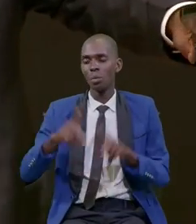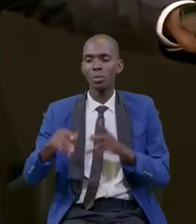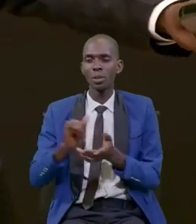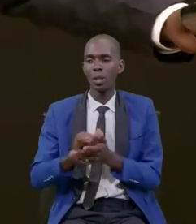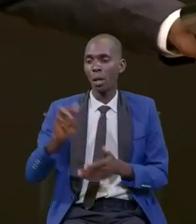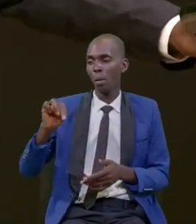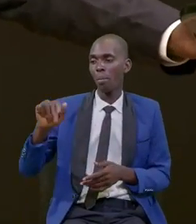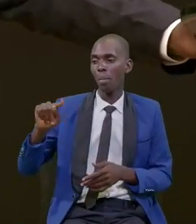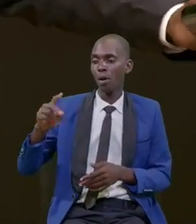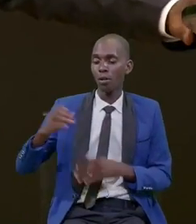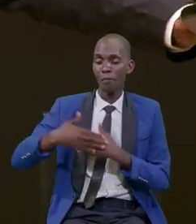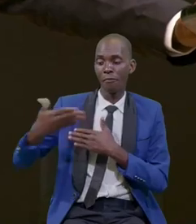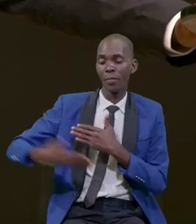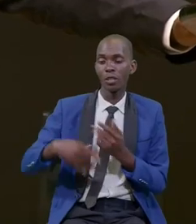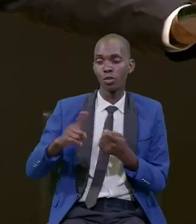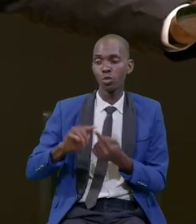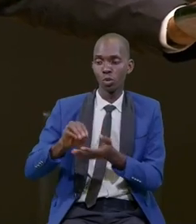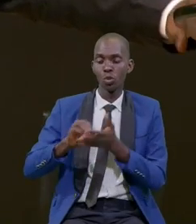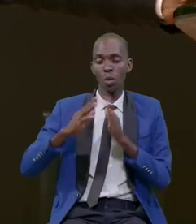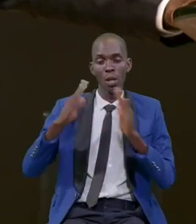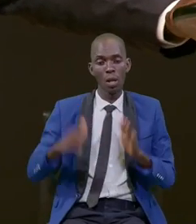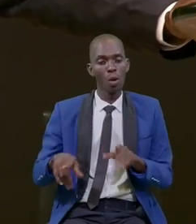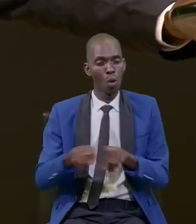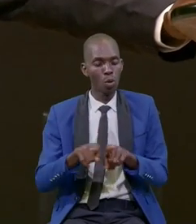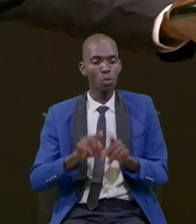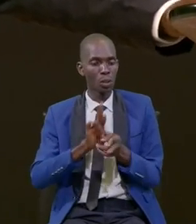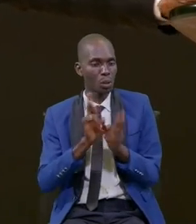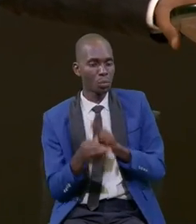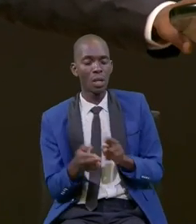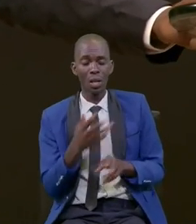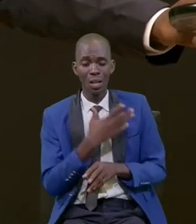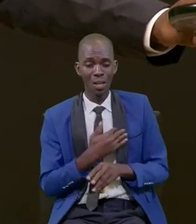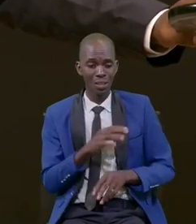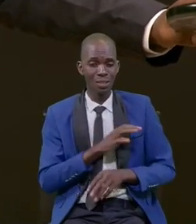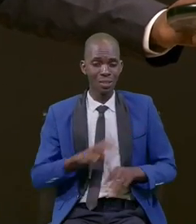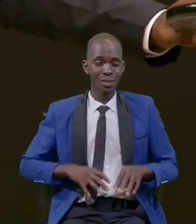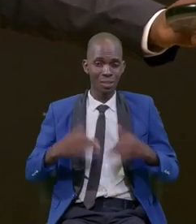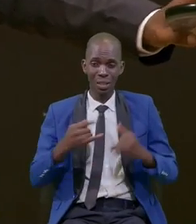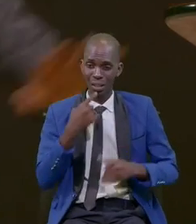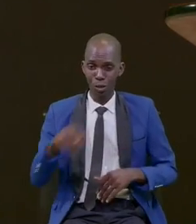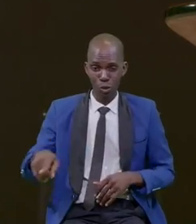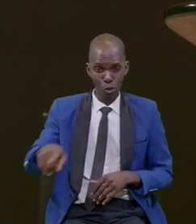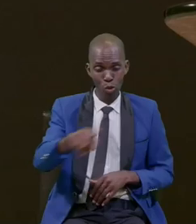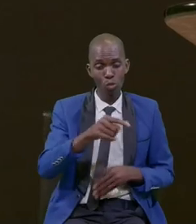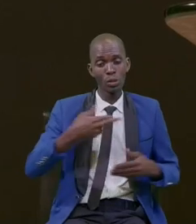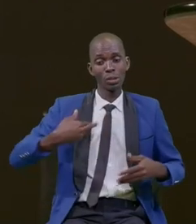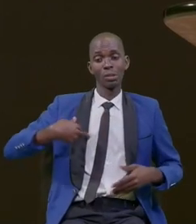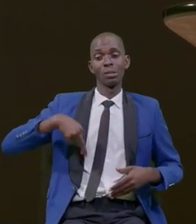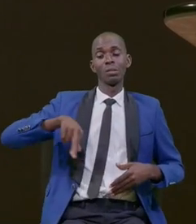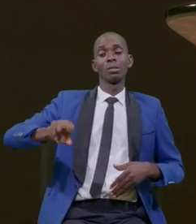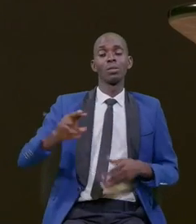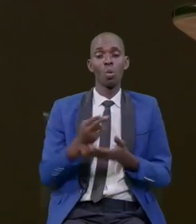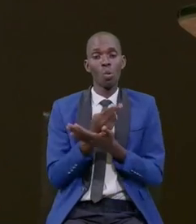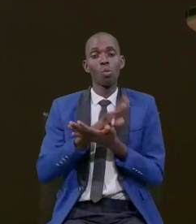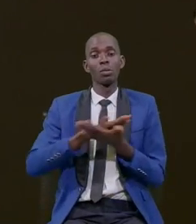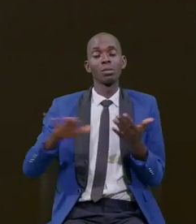à sa maison, se sont repentis. Jésus a dit, vous religieux pharisiens, alors vous faites des